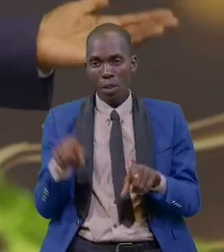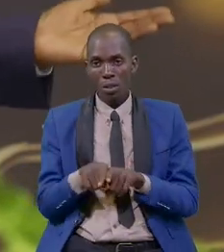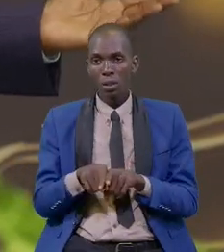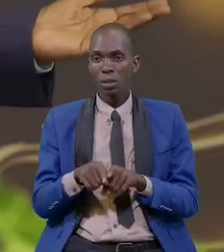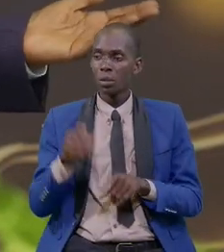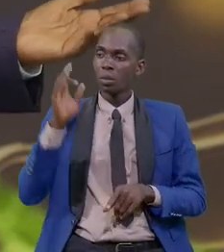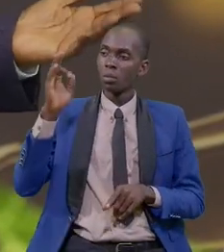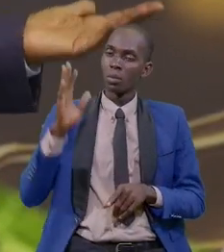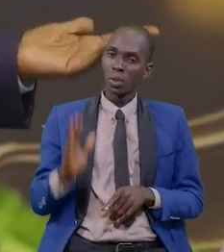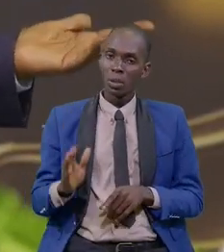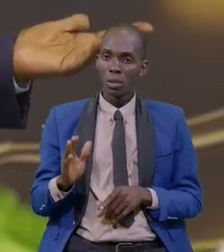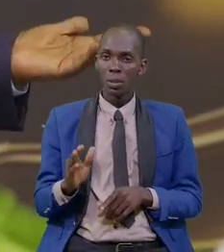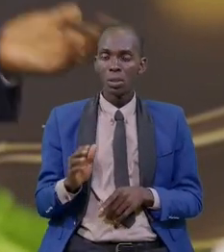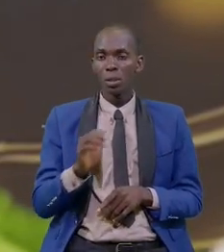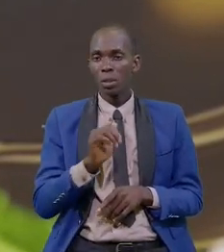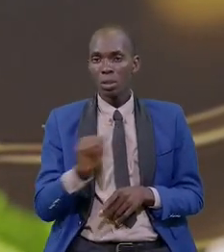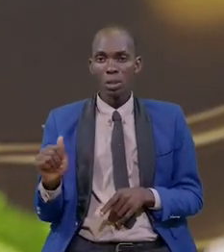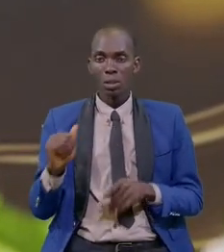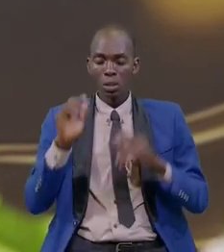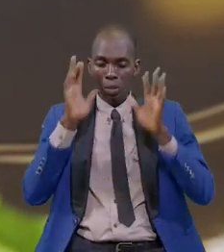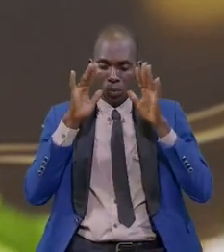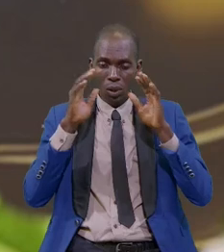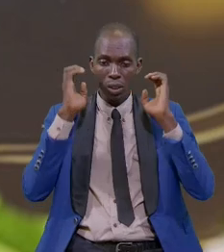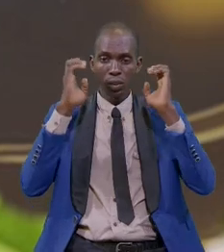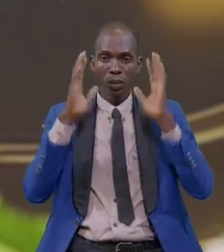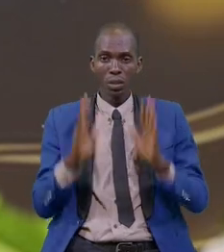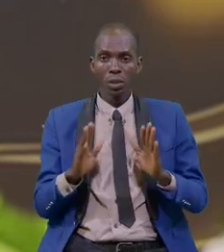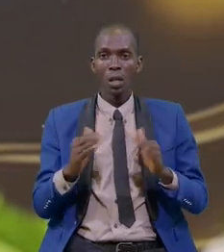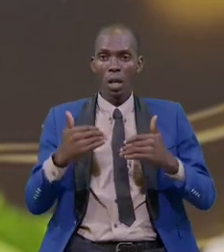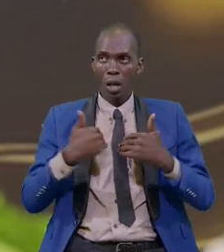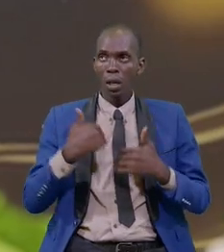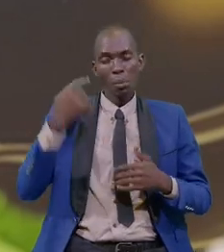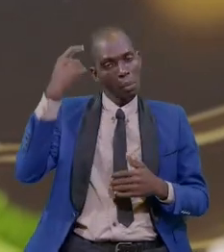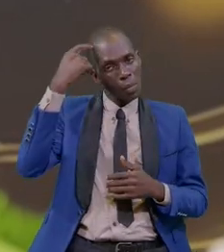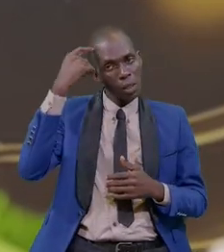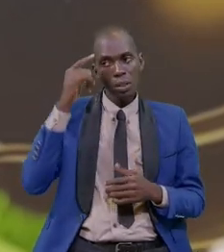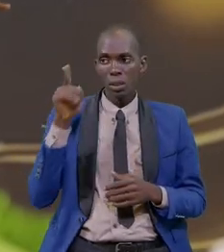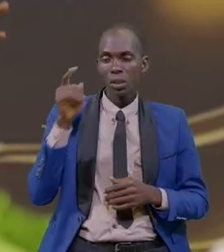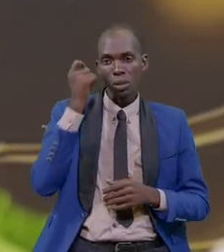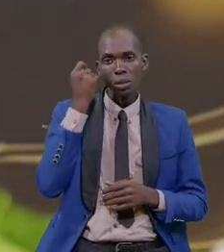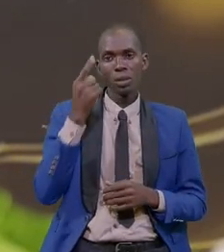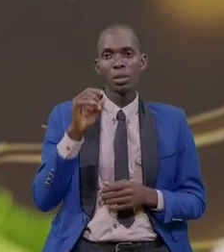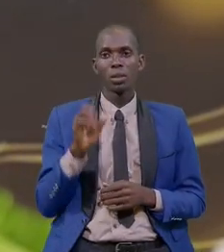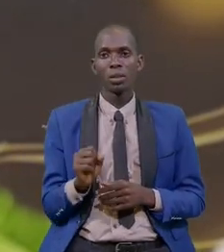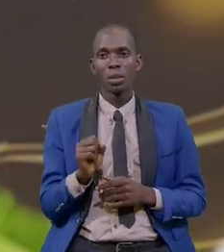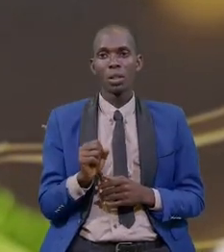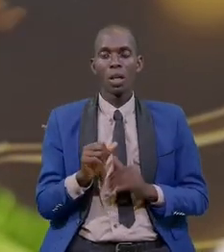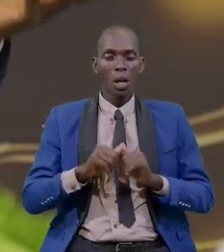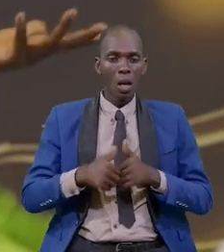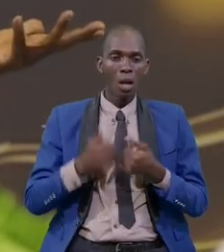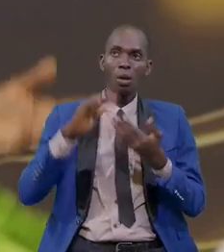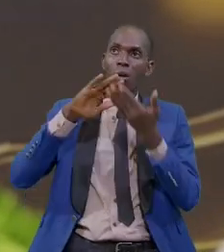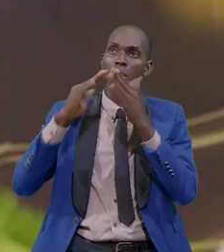parlé. Le musulman et le professeur, il a du cerveau, non? Vous comprenez, il a le cerveau. Comment est-ce qu'il